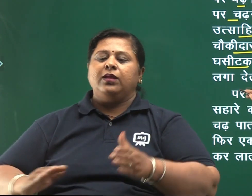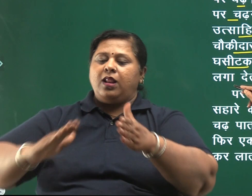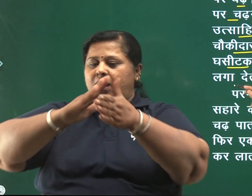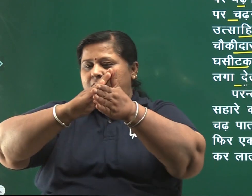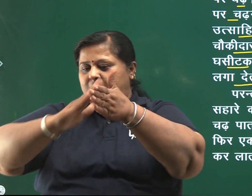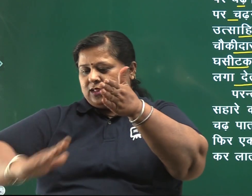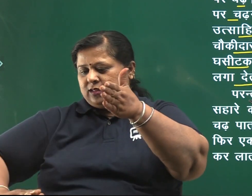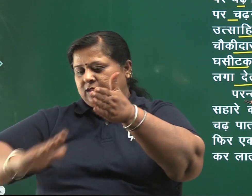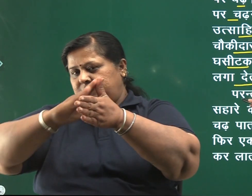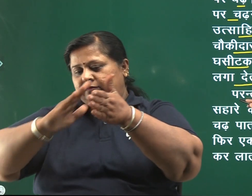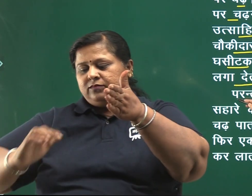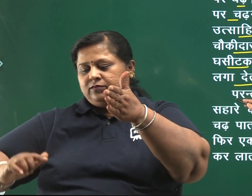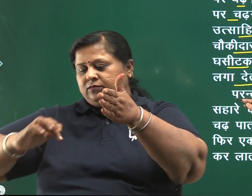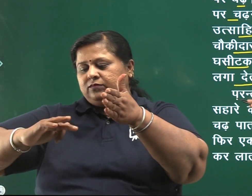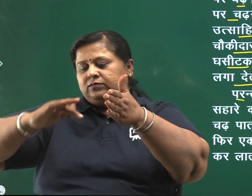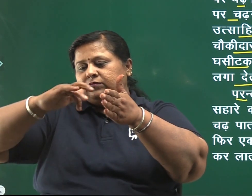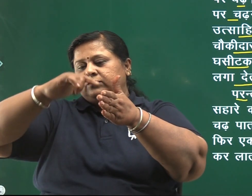लगा देती है,